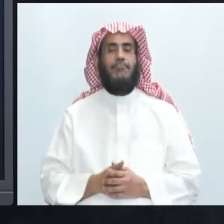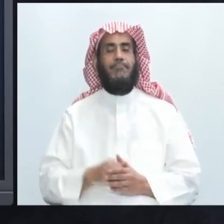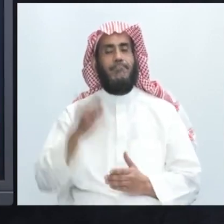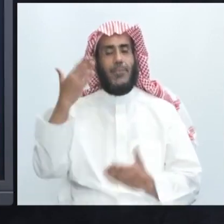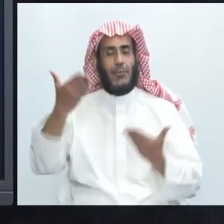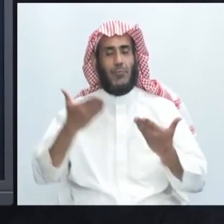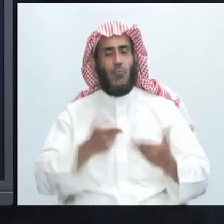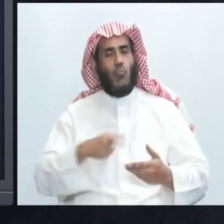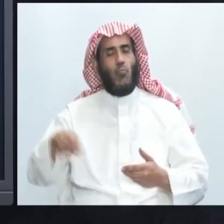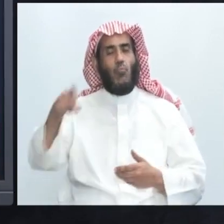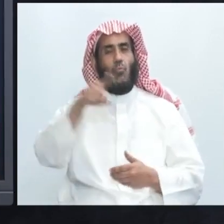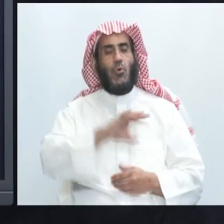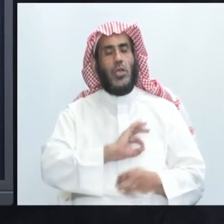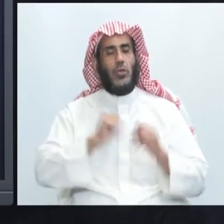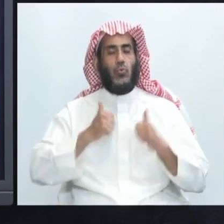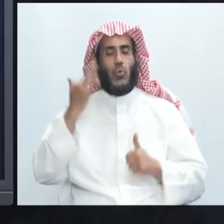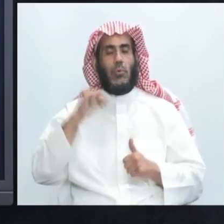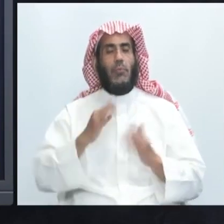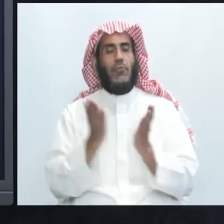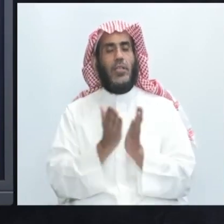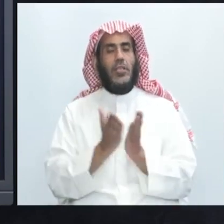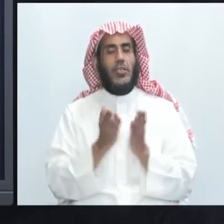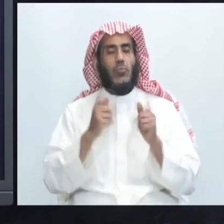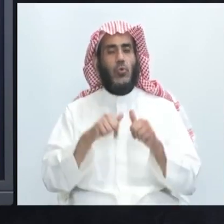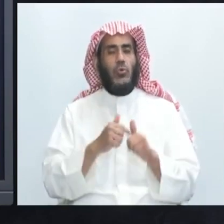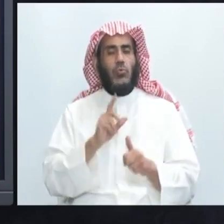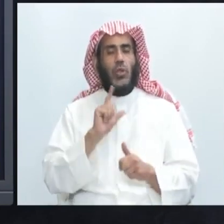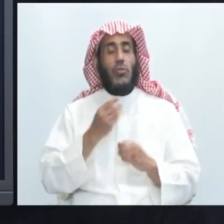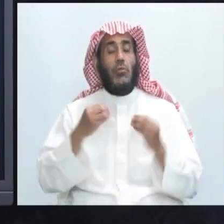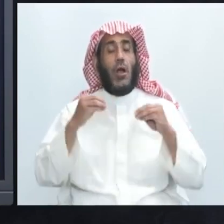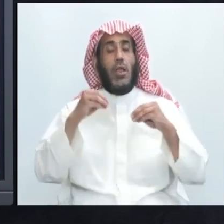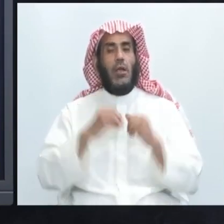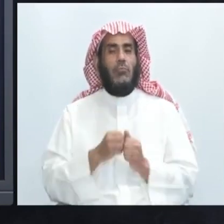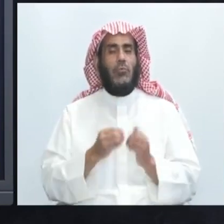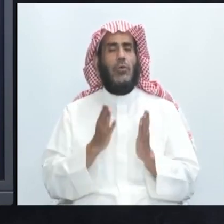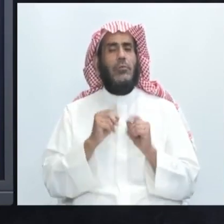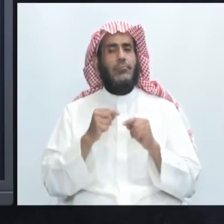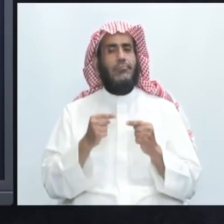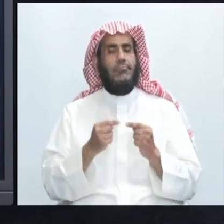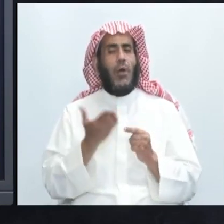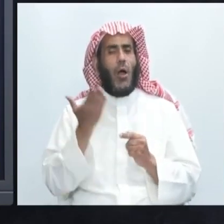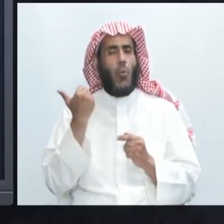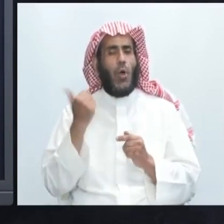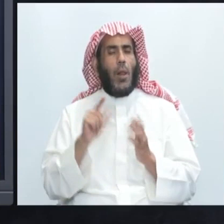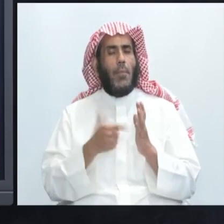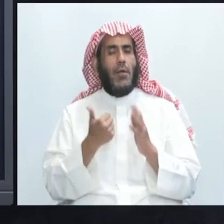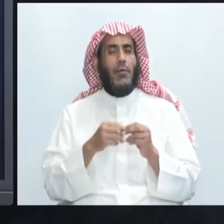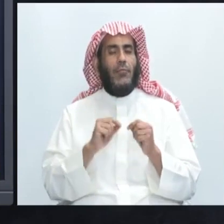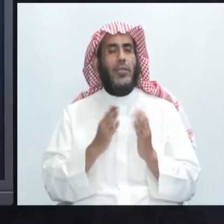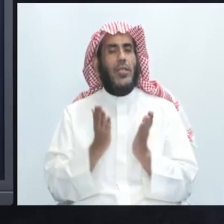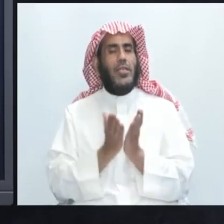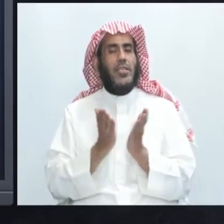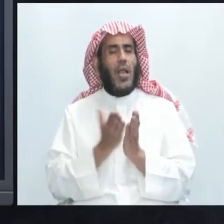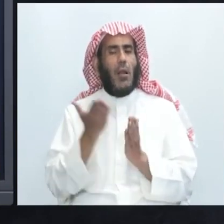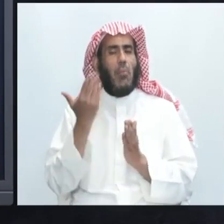مرحبا بكم اعزائي الطلاب والطالبات في درس من دروس الاثرائيه التي كنا قد بدانا بها في الدرس